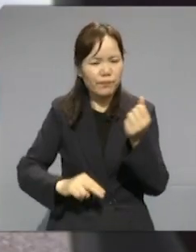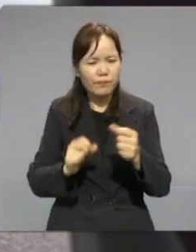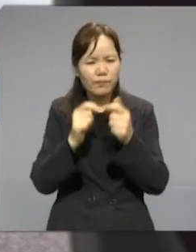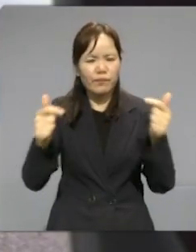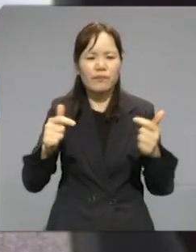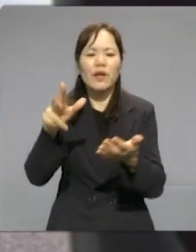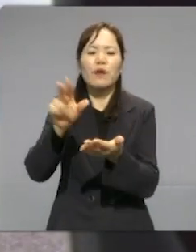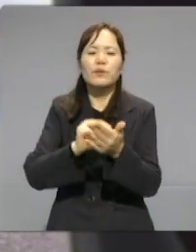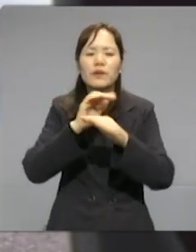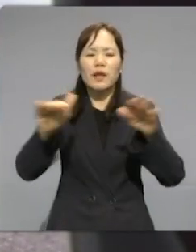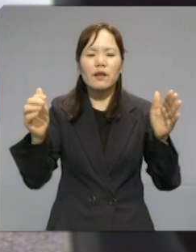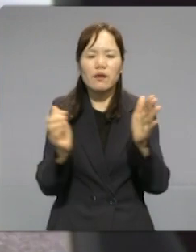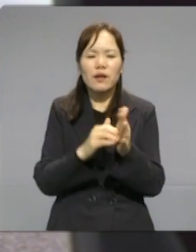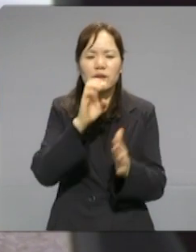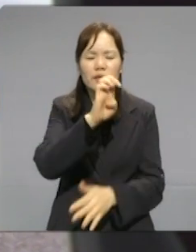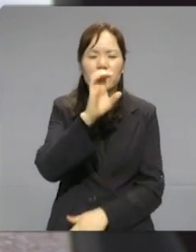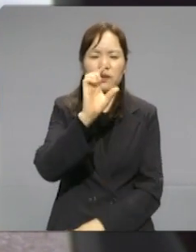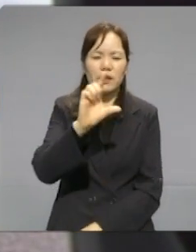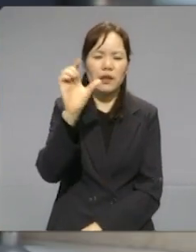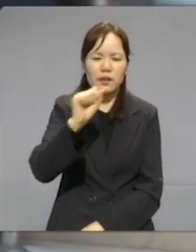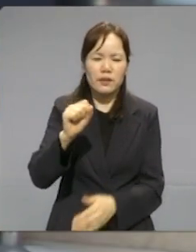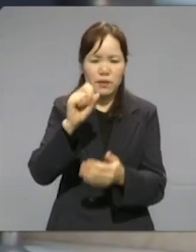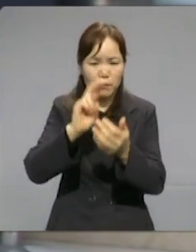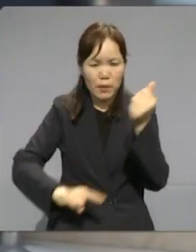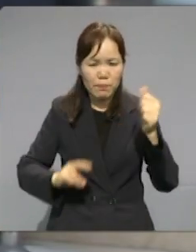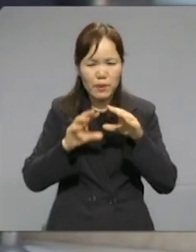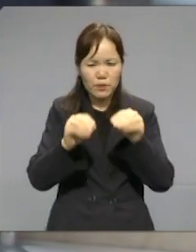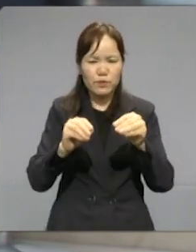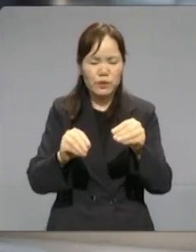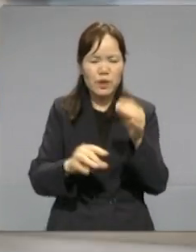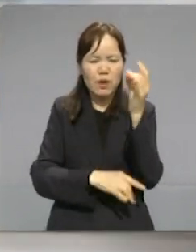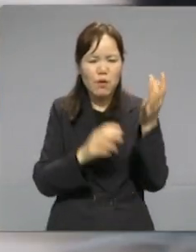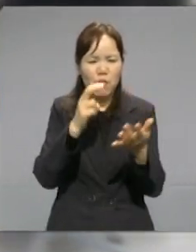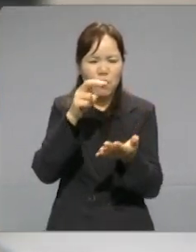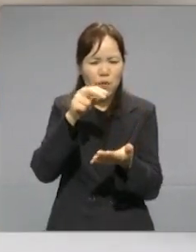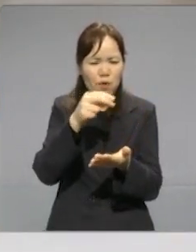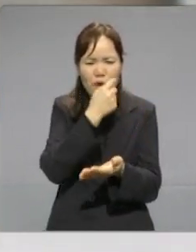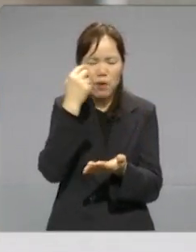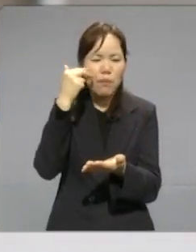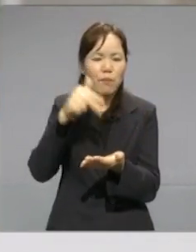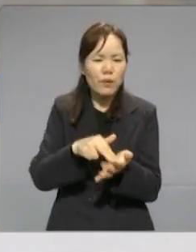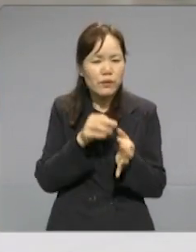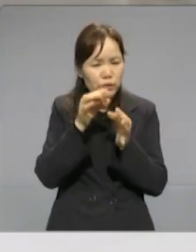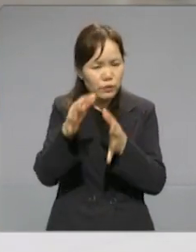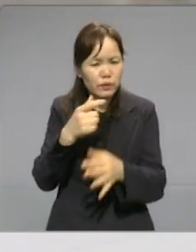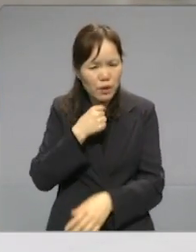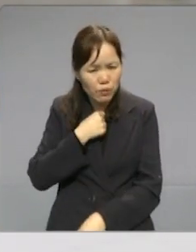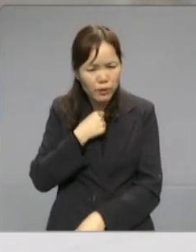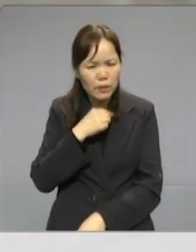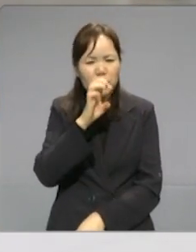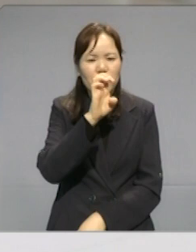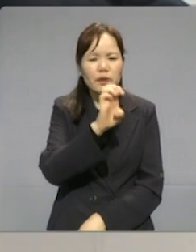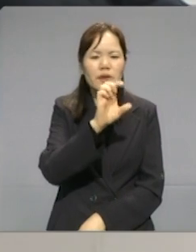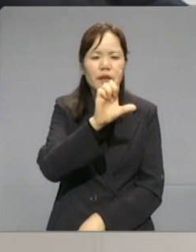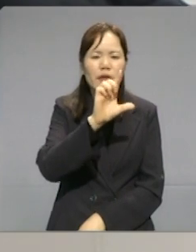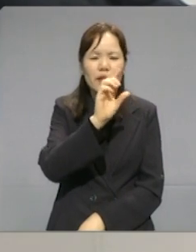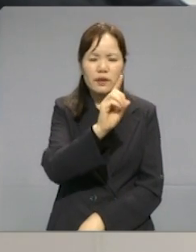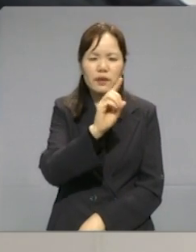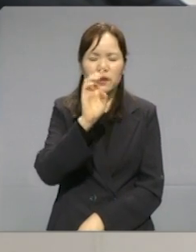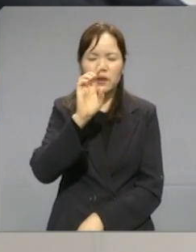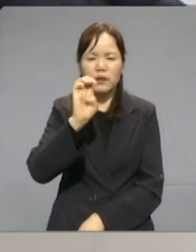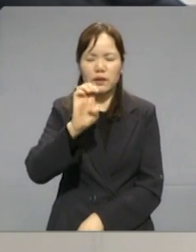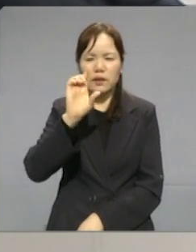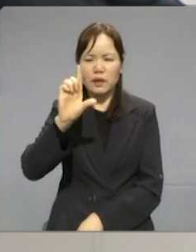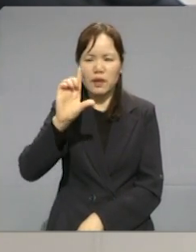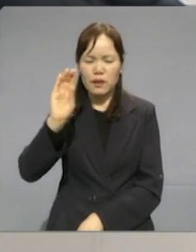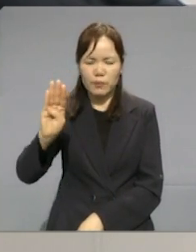상품 판매를 잠정 중단하고 있습니다. 원금이 보장되는 투자상품을 원하는 고객들에게는 ELD나 ELB 등을 추천드리고